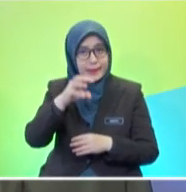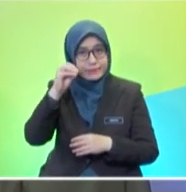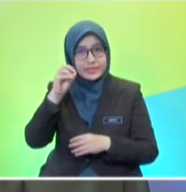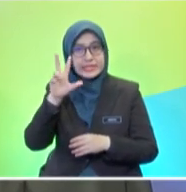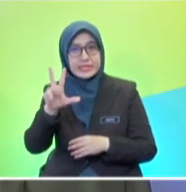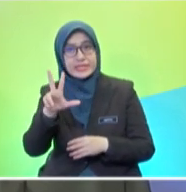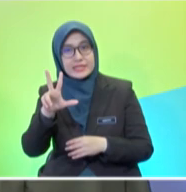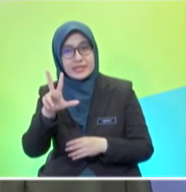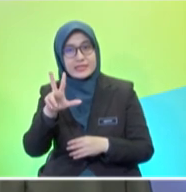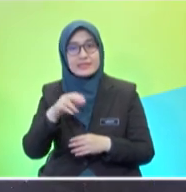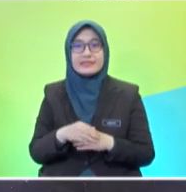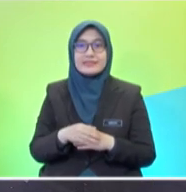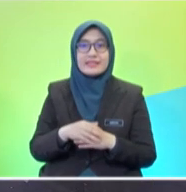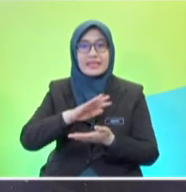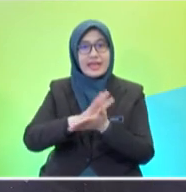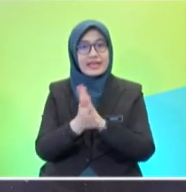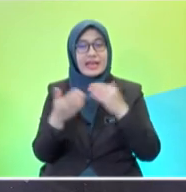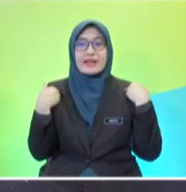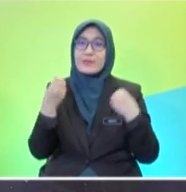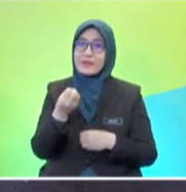tinggal berapa tadi pagi